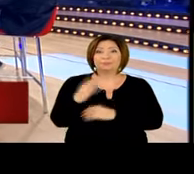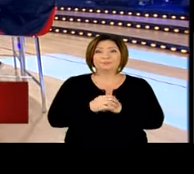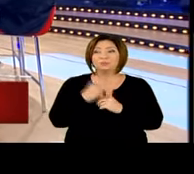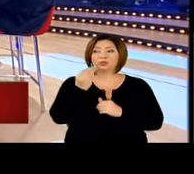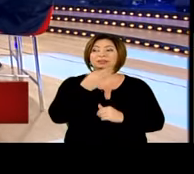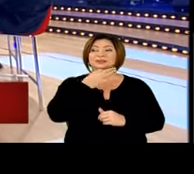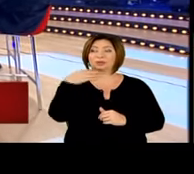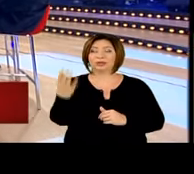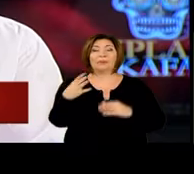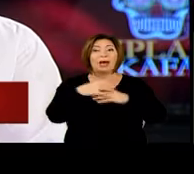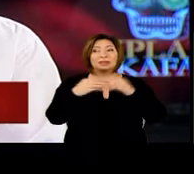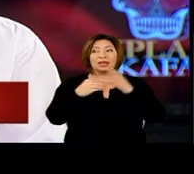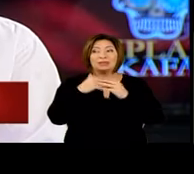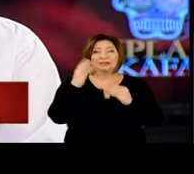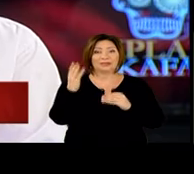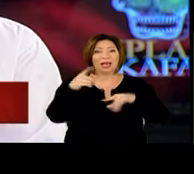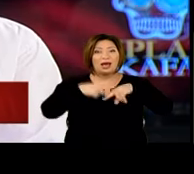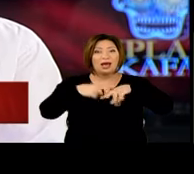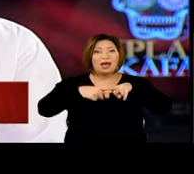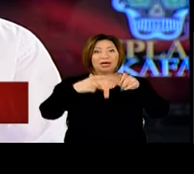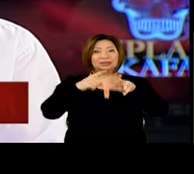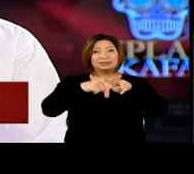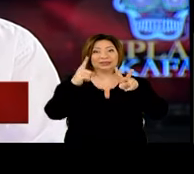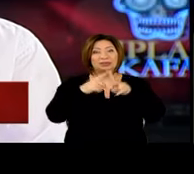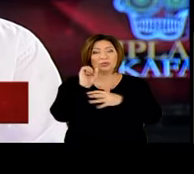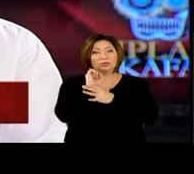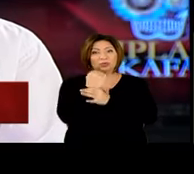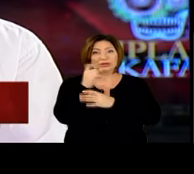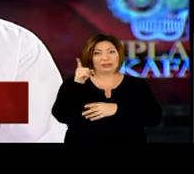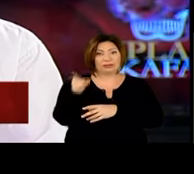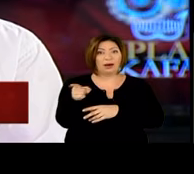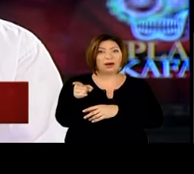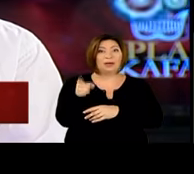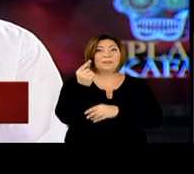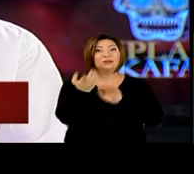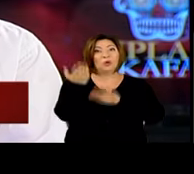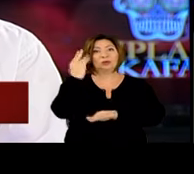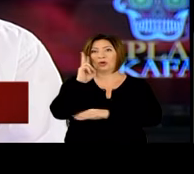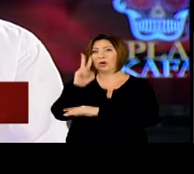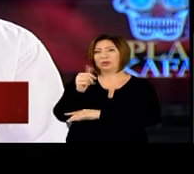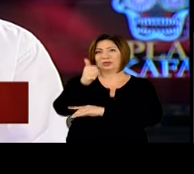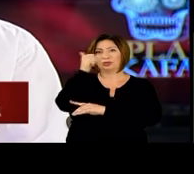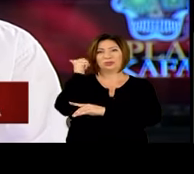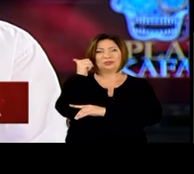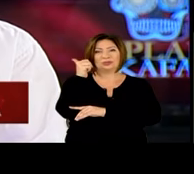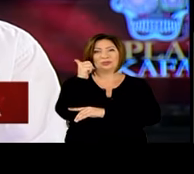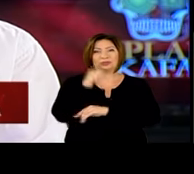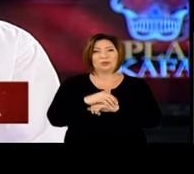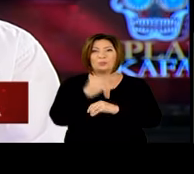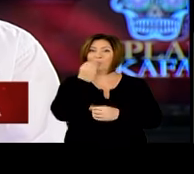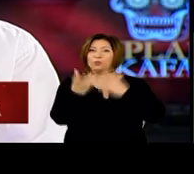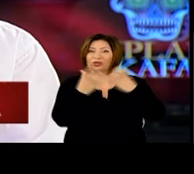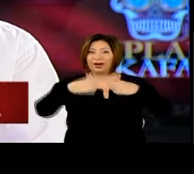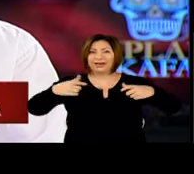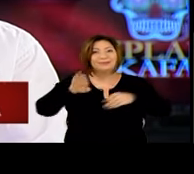Çok teşekkür ediyoruz. Adana'dan Hasan ustamız bu biraz önce gösterdiğimiz